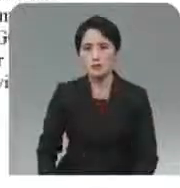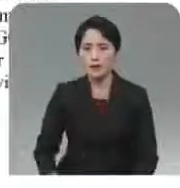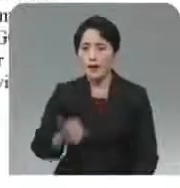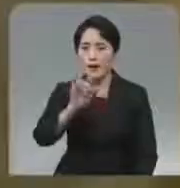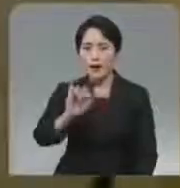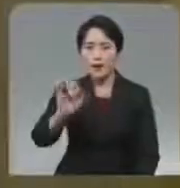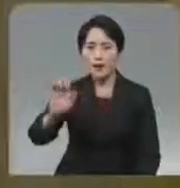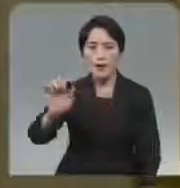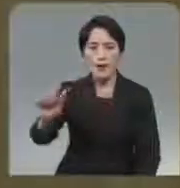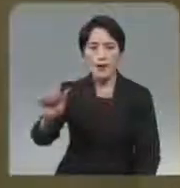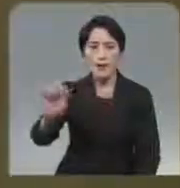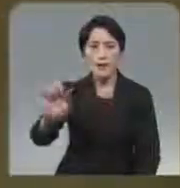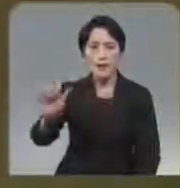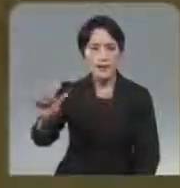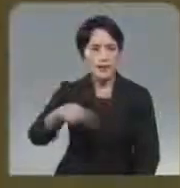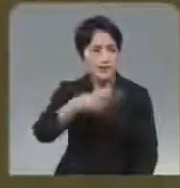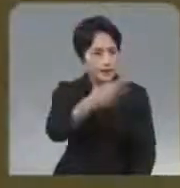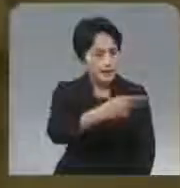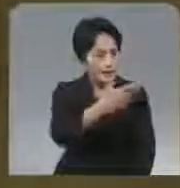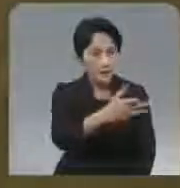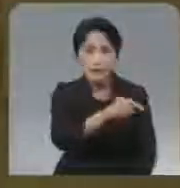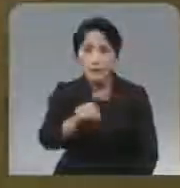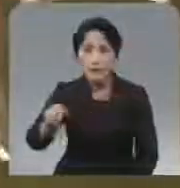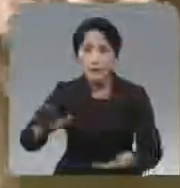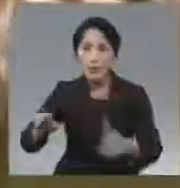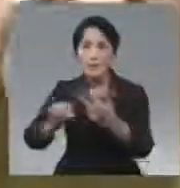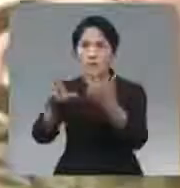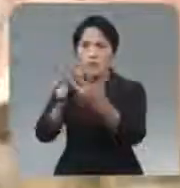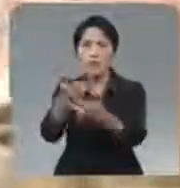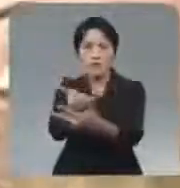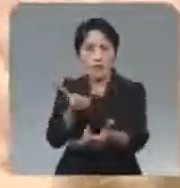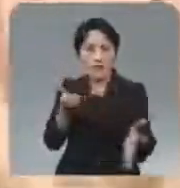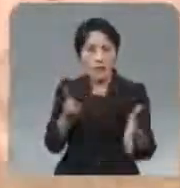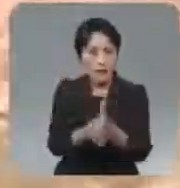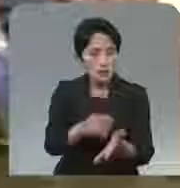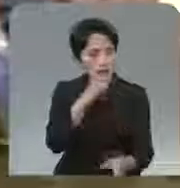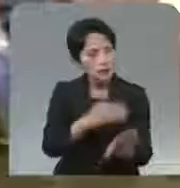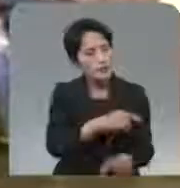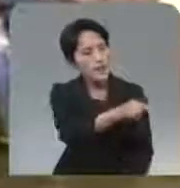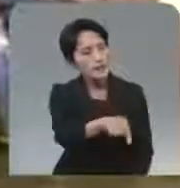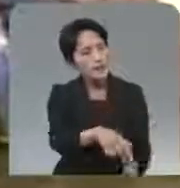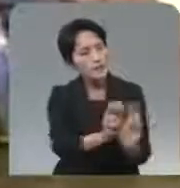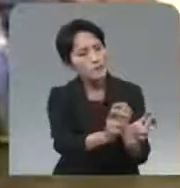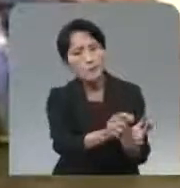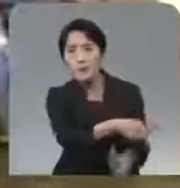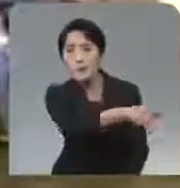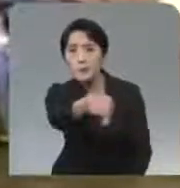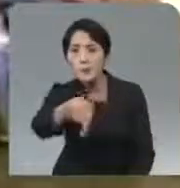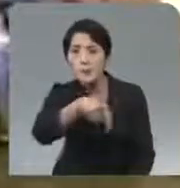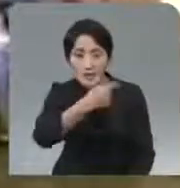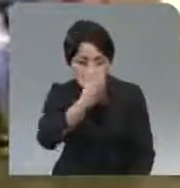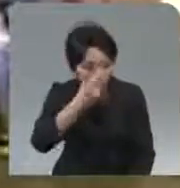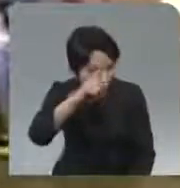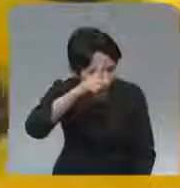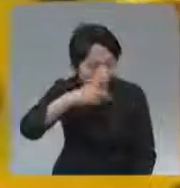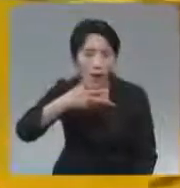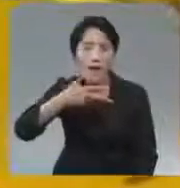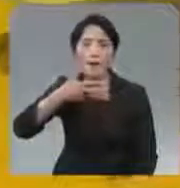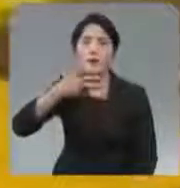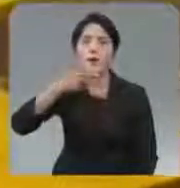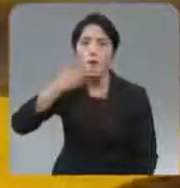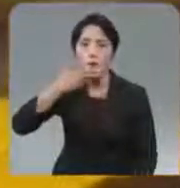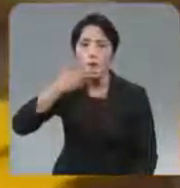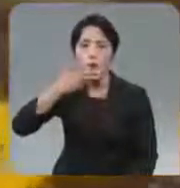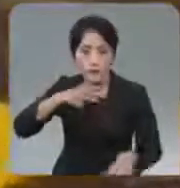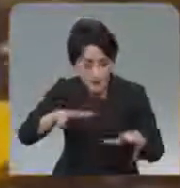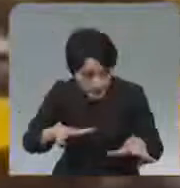堆从今年7月起出现排放冷却水等重启迹象。此前2018年12月至这一时间一